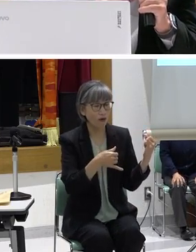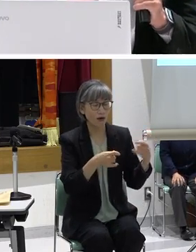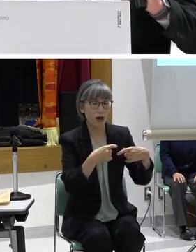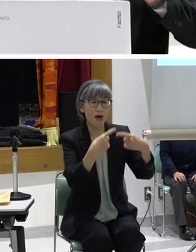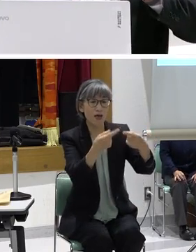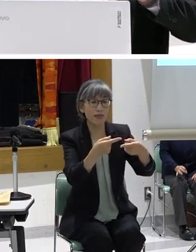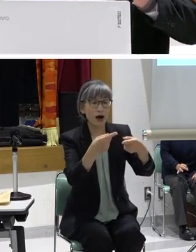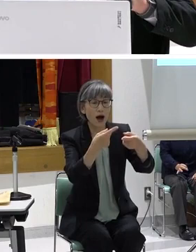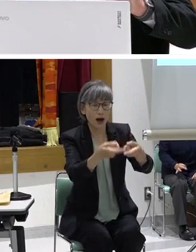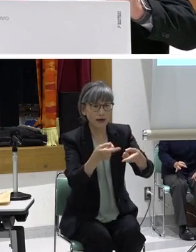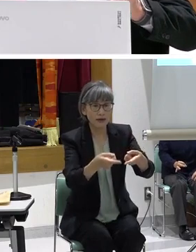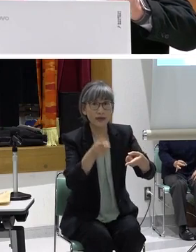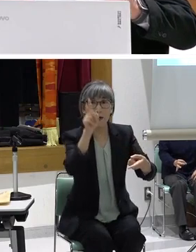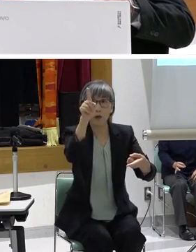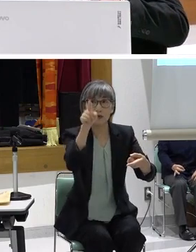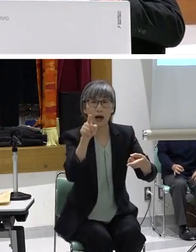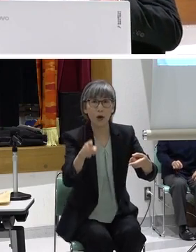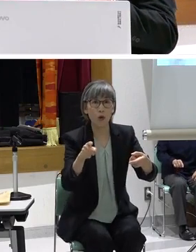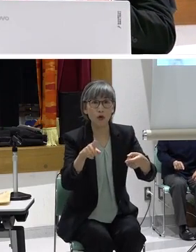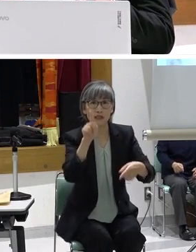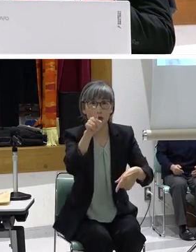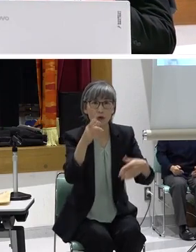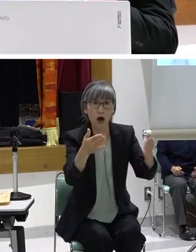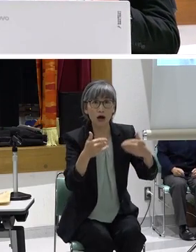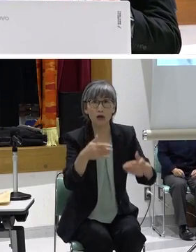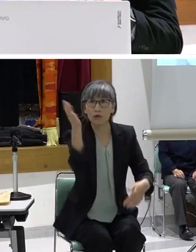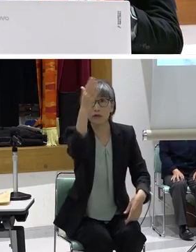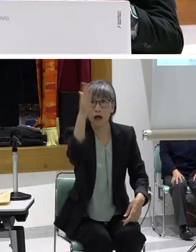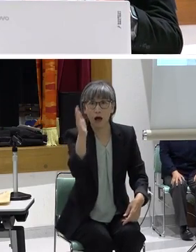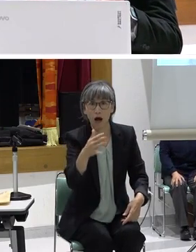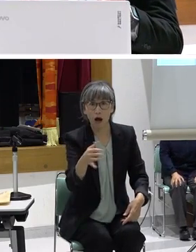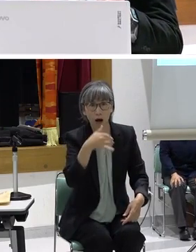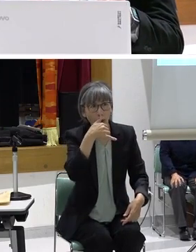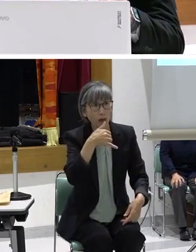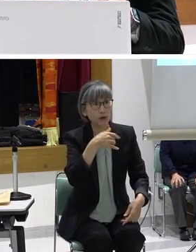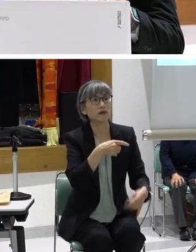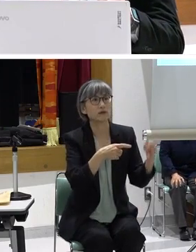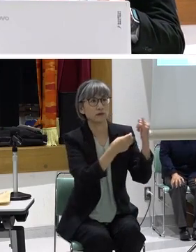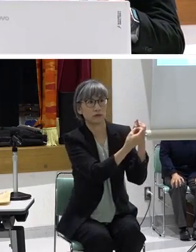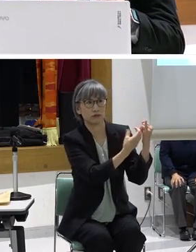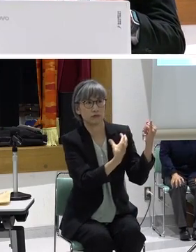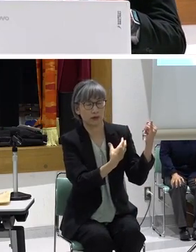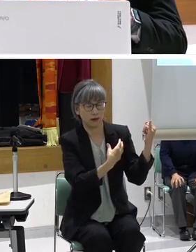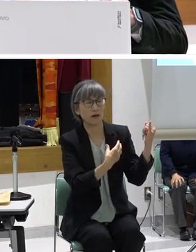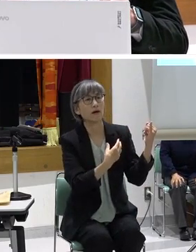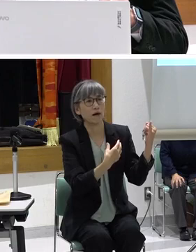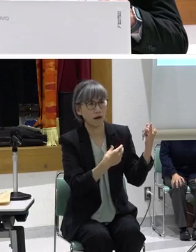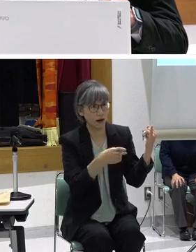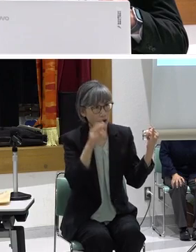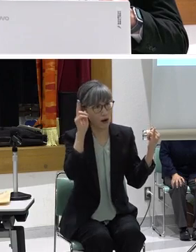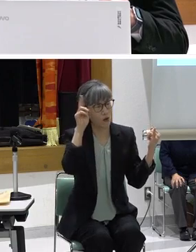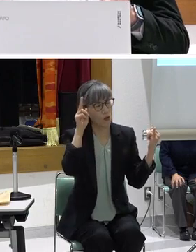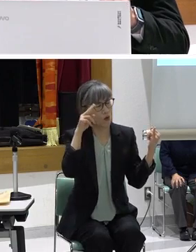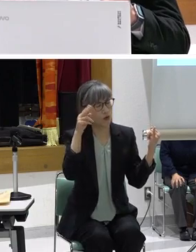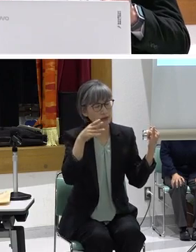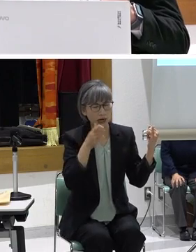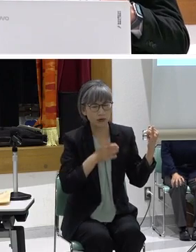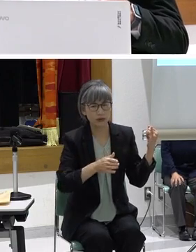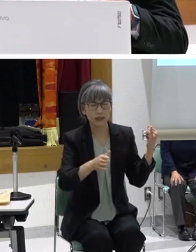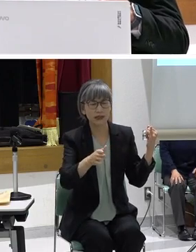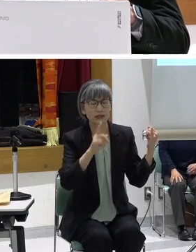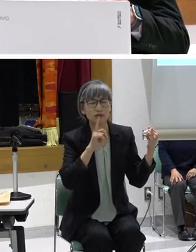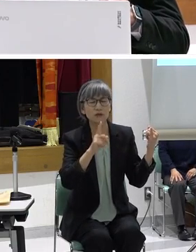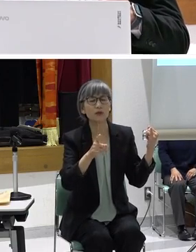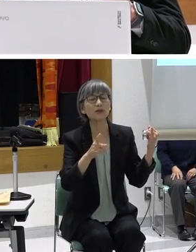か、あそうか、彼女はいつも大阪市の地下鉄のエレベーター乗り慣れてるからね、あの外で車椅